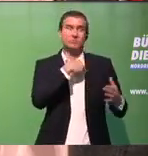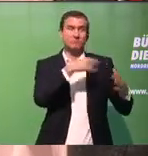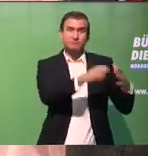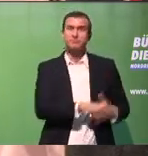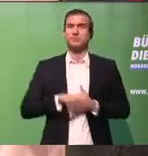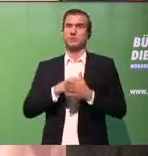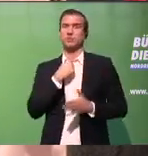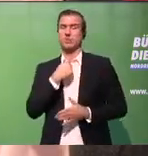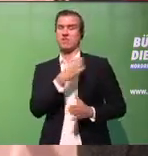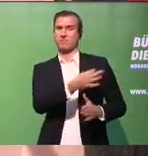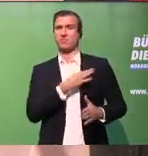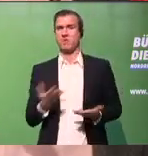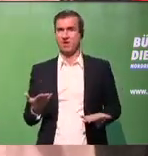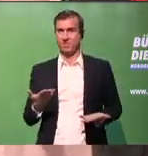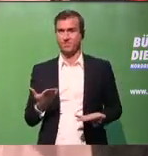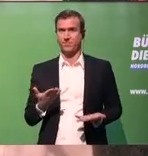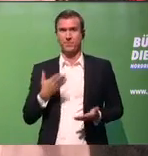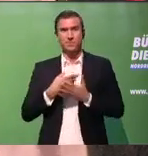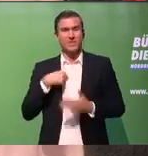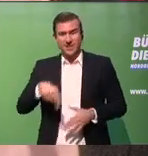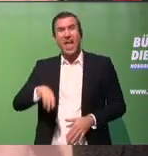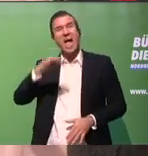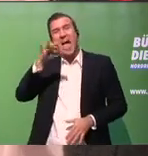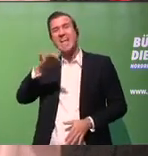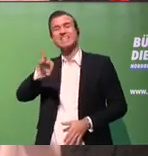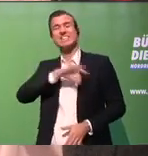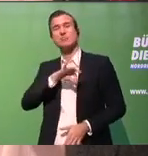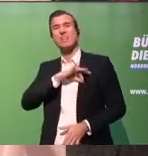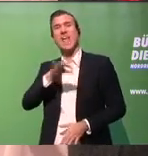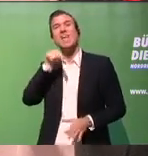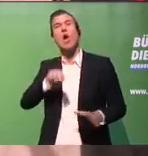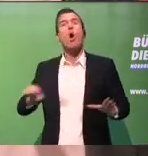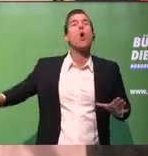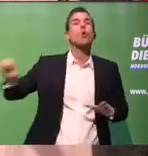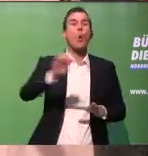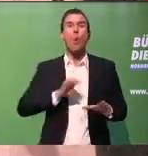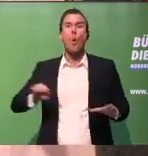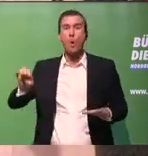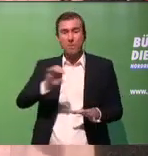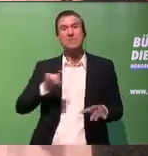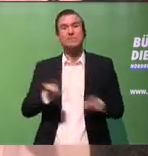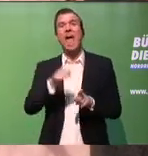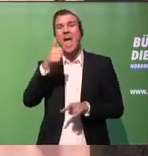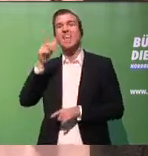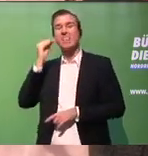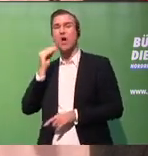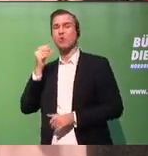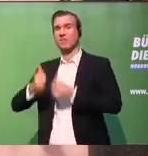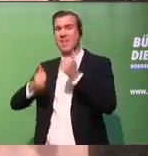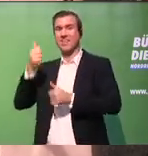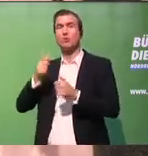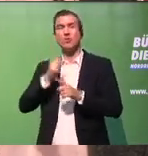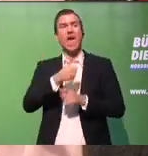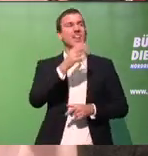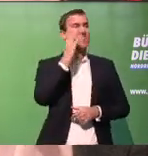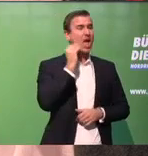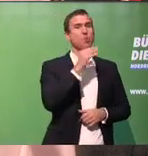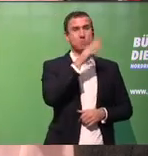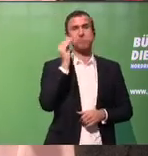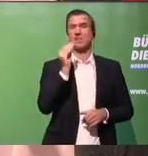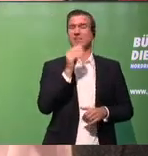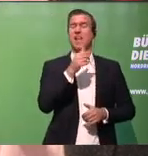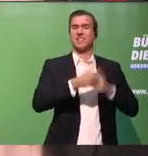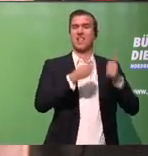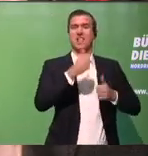gewinnen. Wir sind die einzige Partei in Europa, die zugleich eine taube Kandidatin und einen tauben Kandidaten